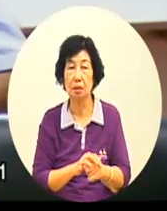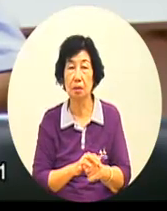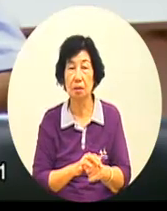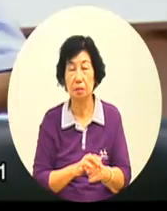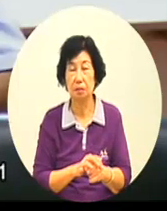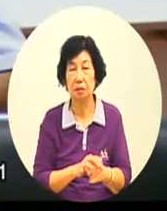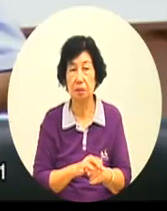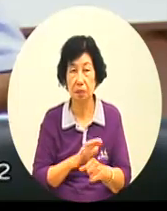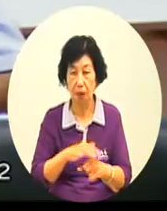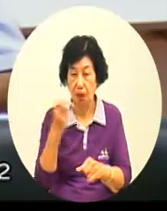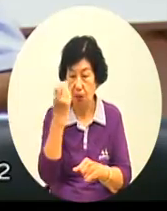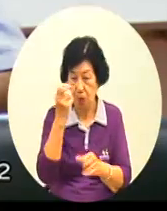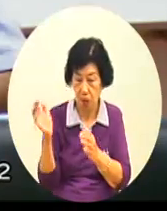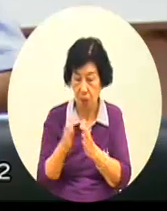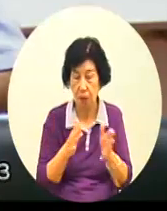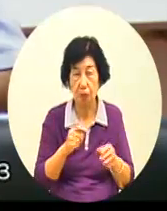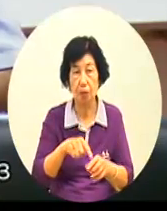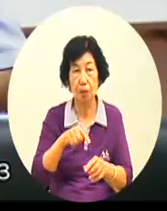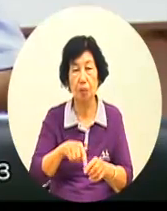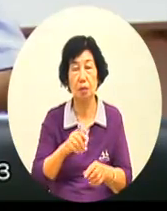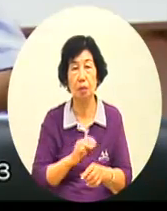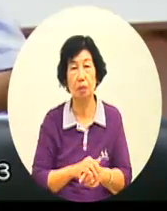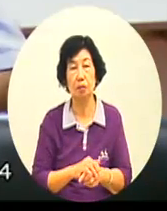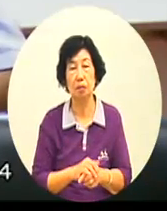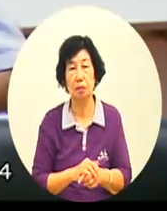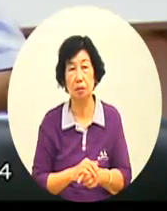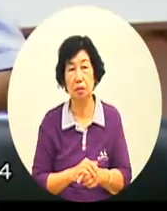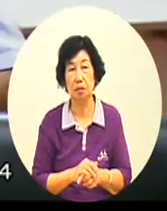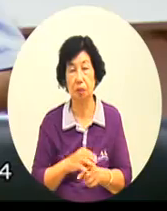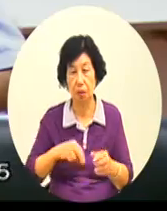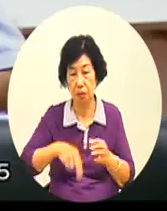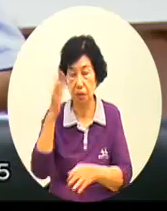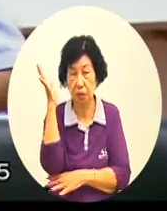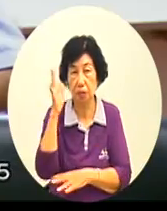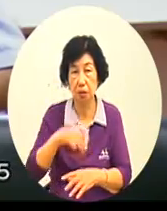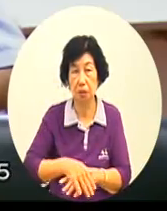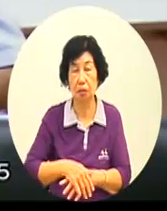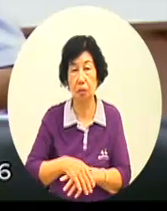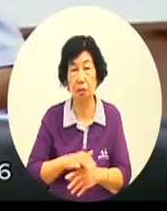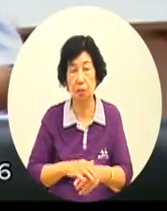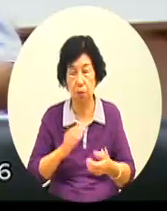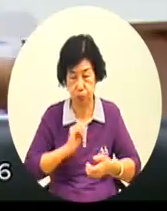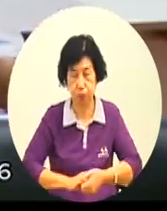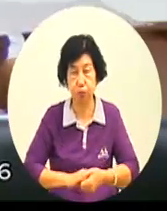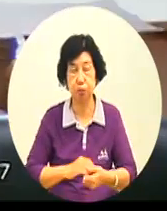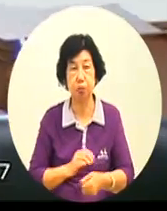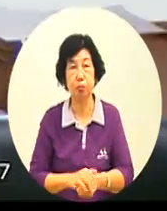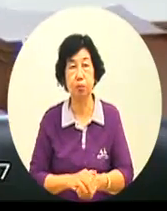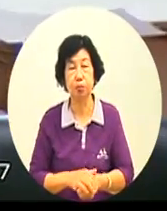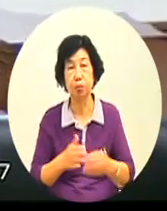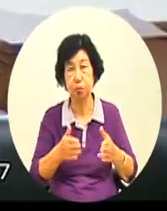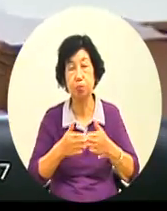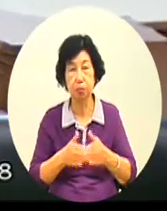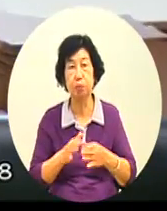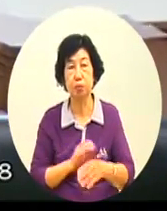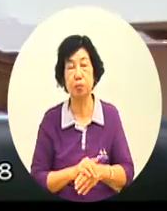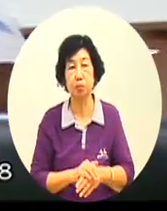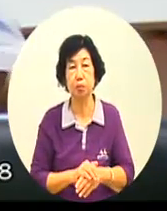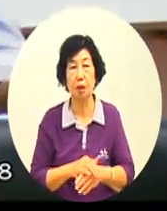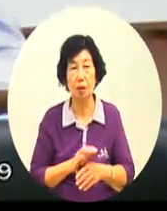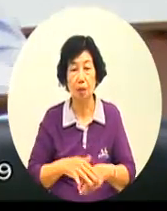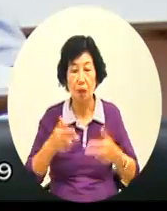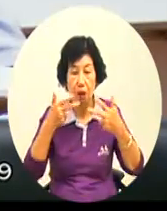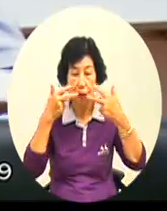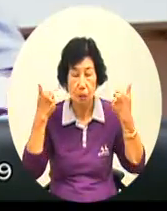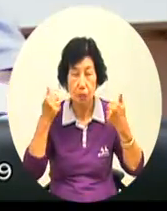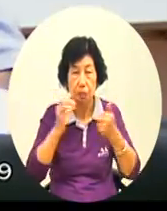对行政革新的必要性。那么我常常看到你们原本会办活动，我